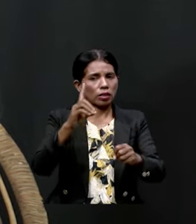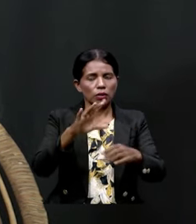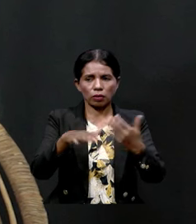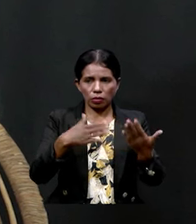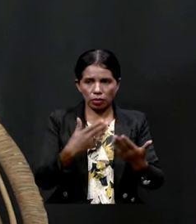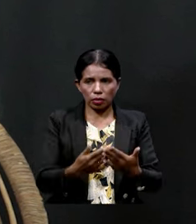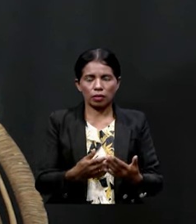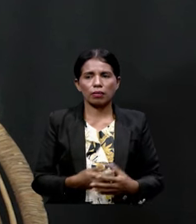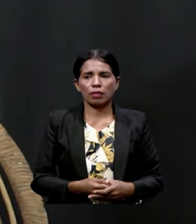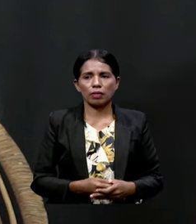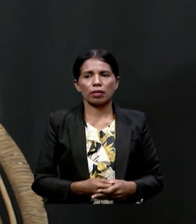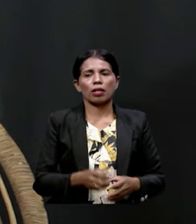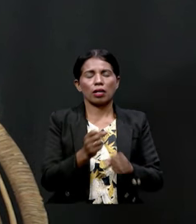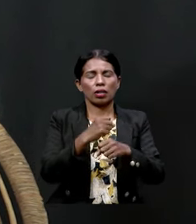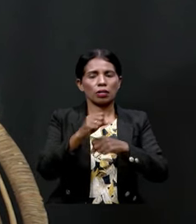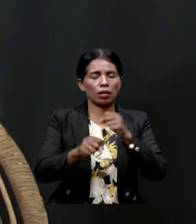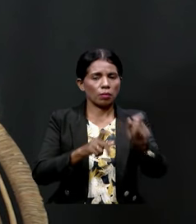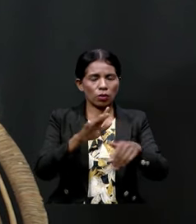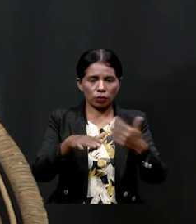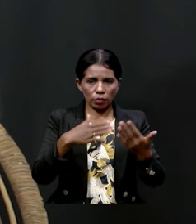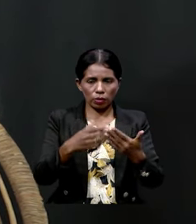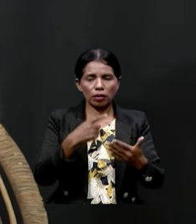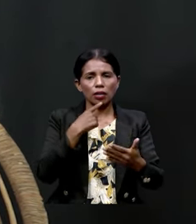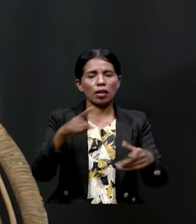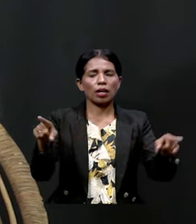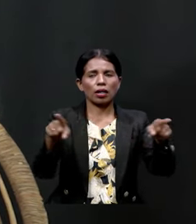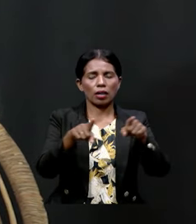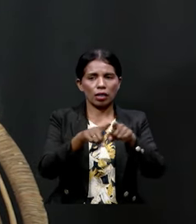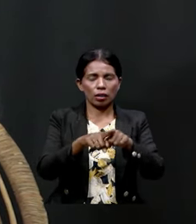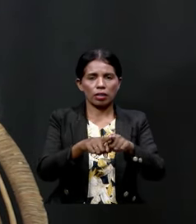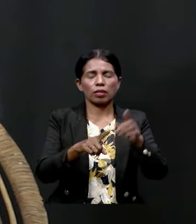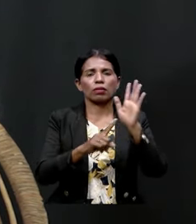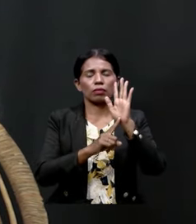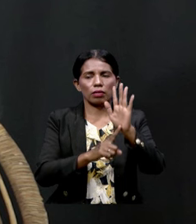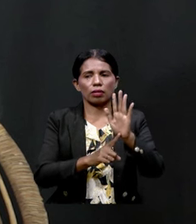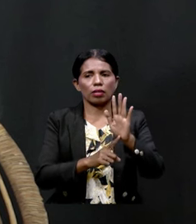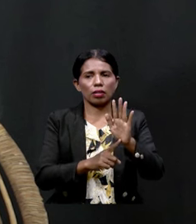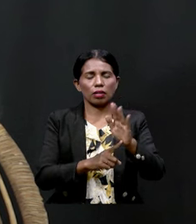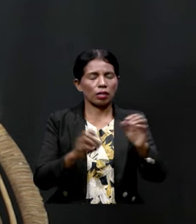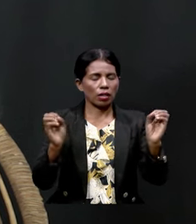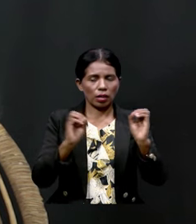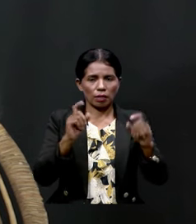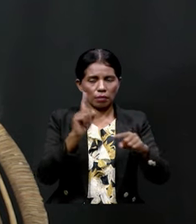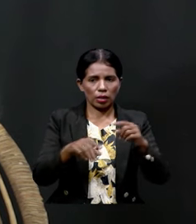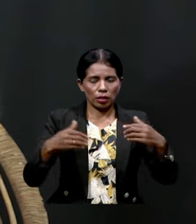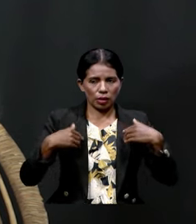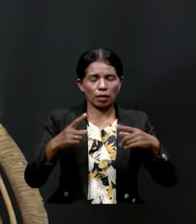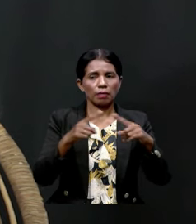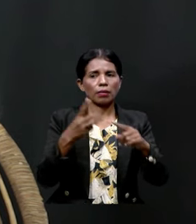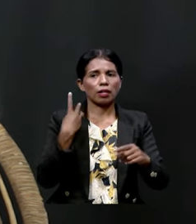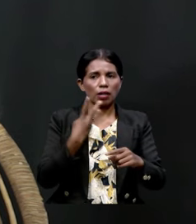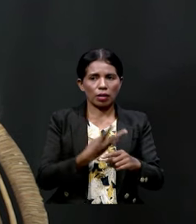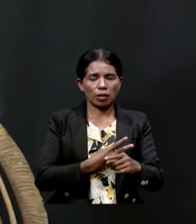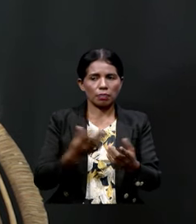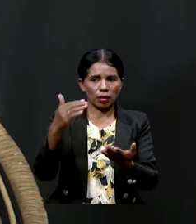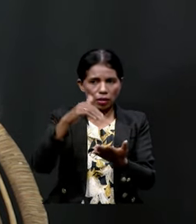civil ya lansa husi sociedade toma kata ida ne hane sang konspirasaun espera kata ida ne lebel acontece ba ami makira ne dali